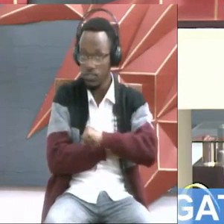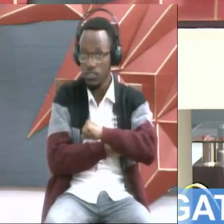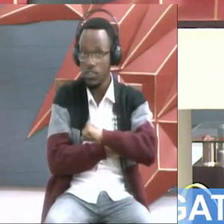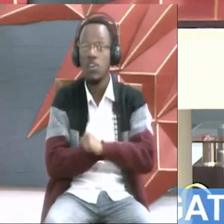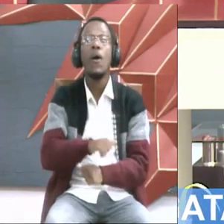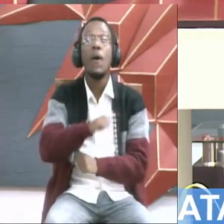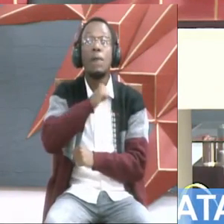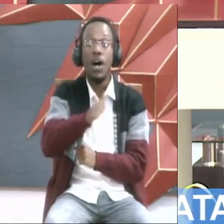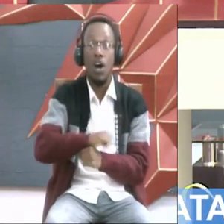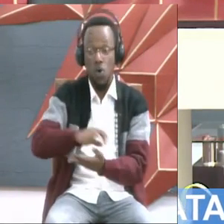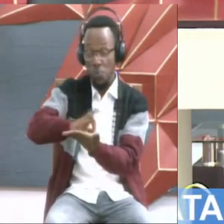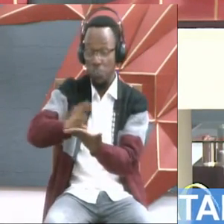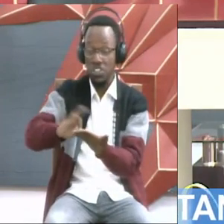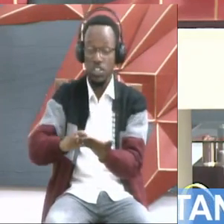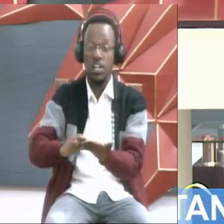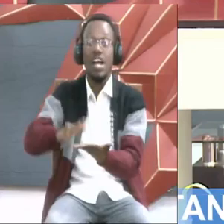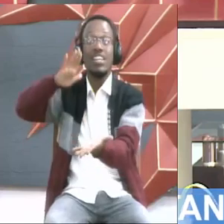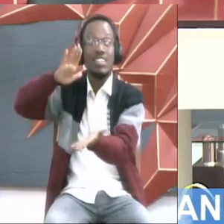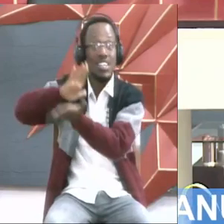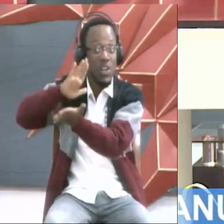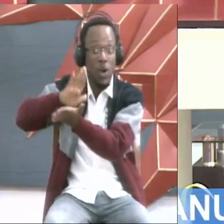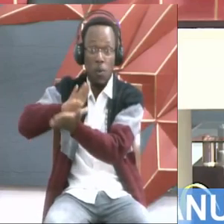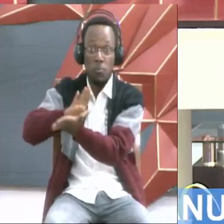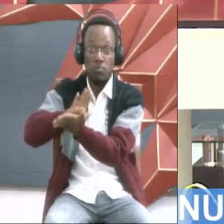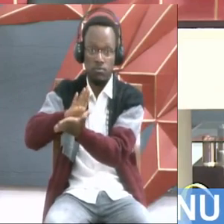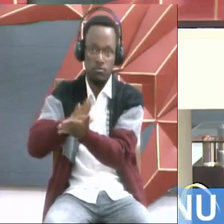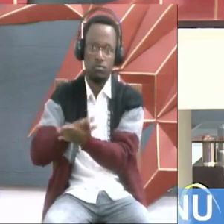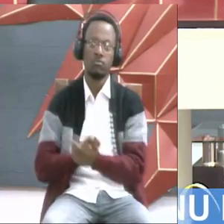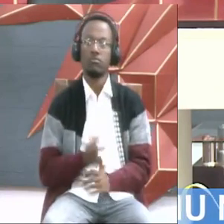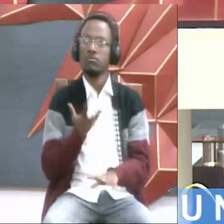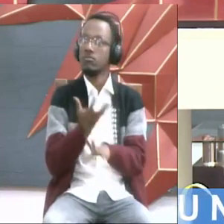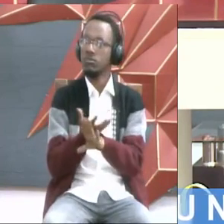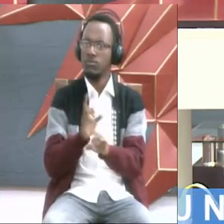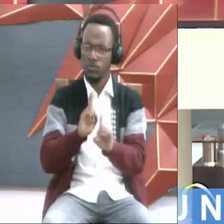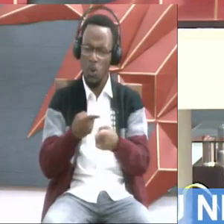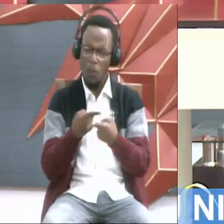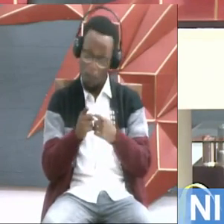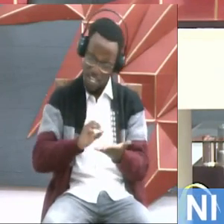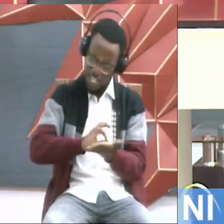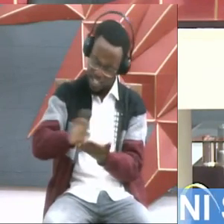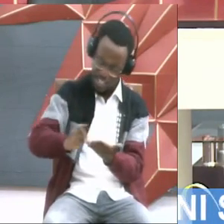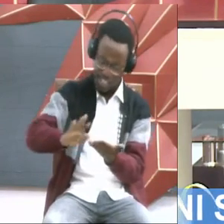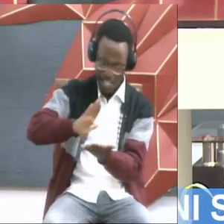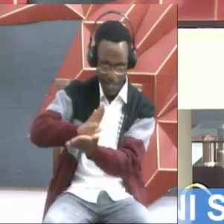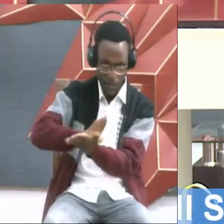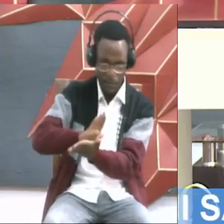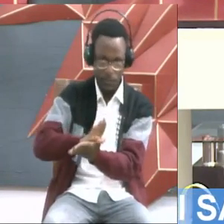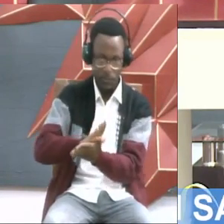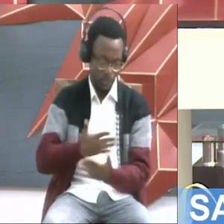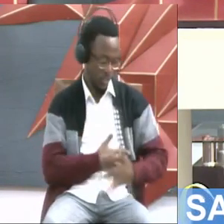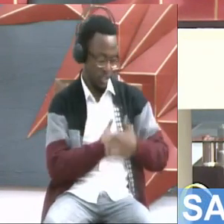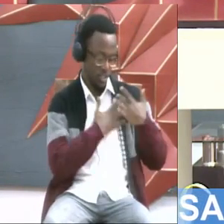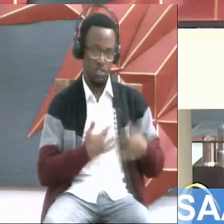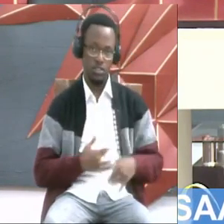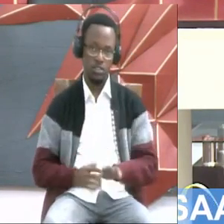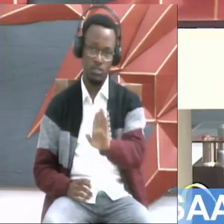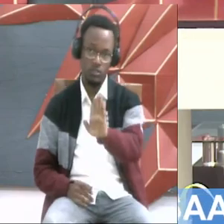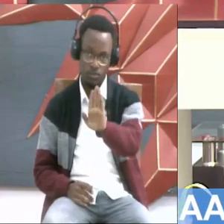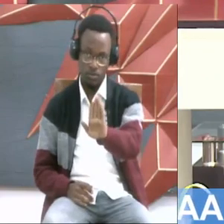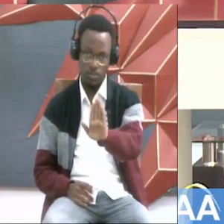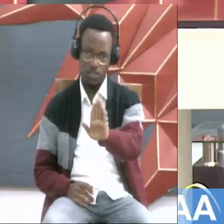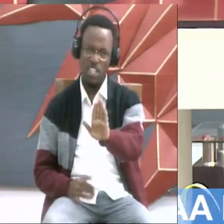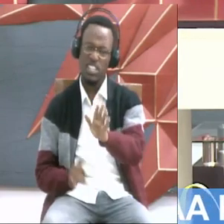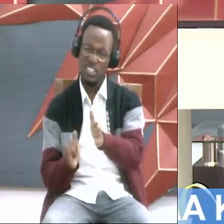kitanditswe ku bisate by'amabuye ariko cyanditswe ku bisate n'ivyo mitima